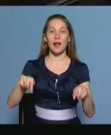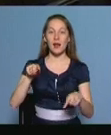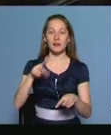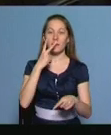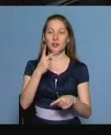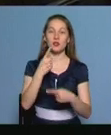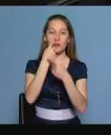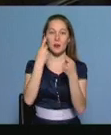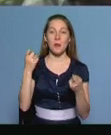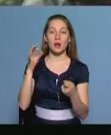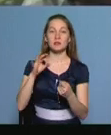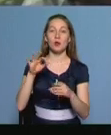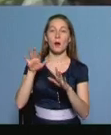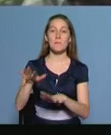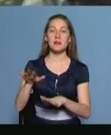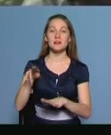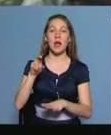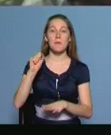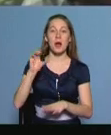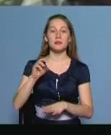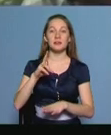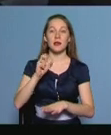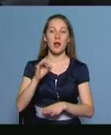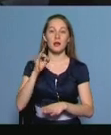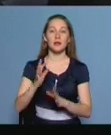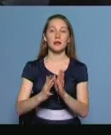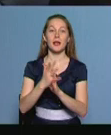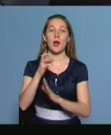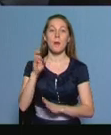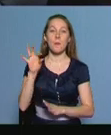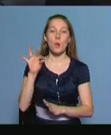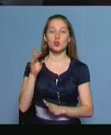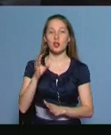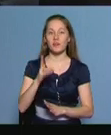местах расположения пасек и распространения борщевика. Позже нанесут и